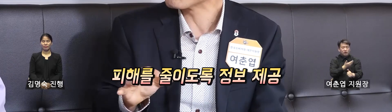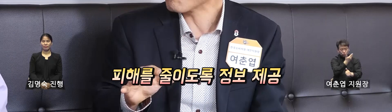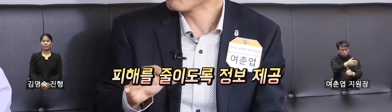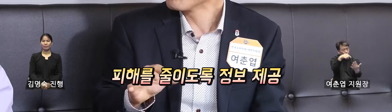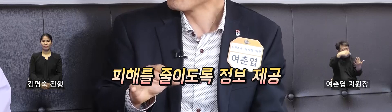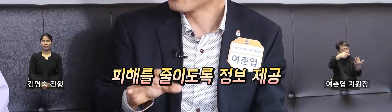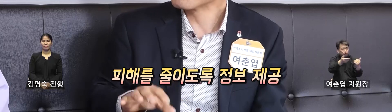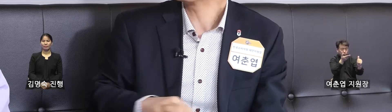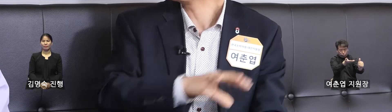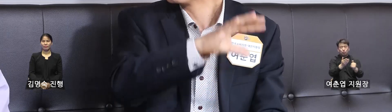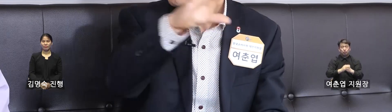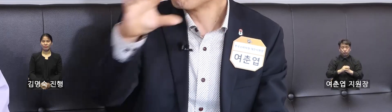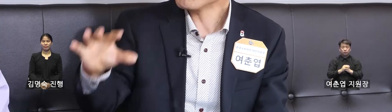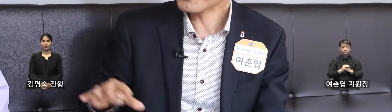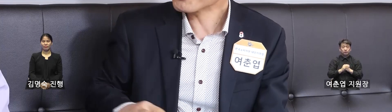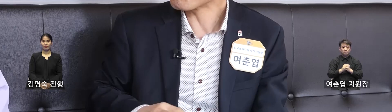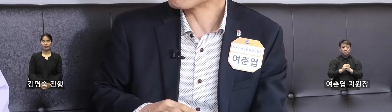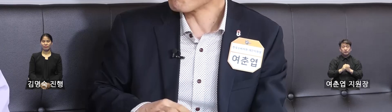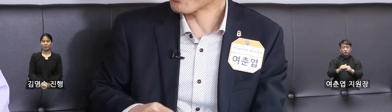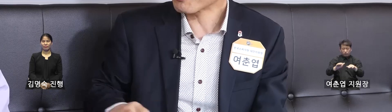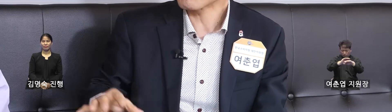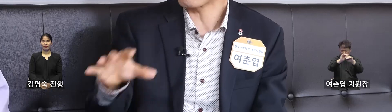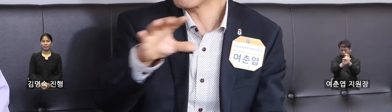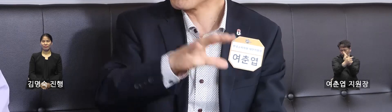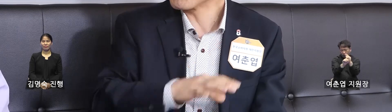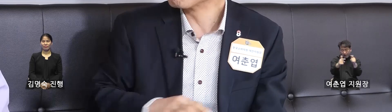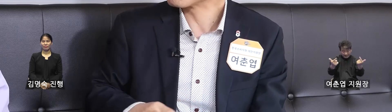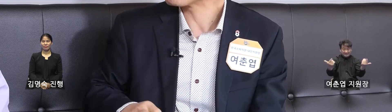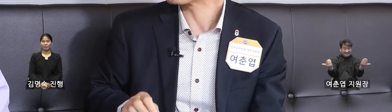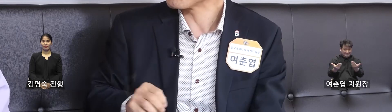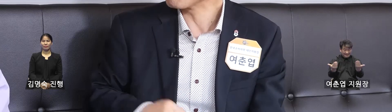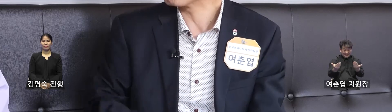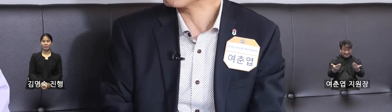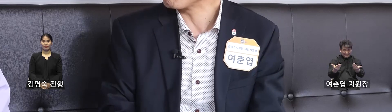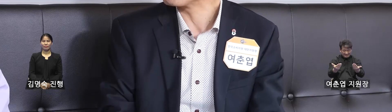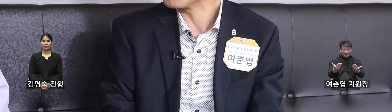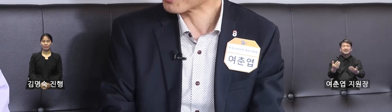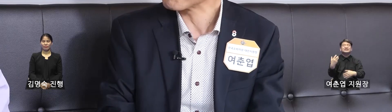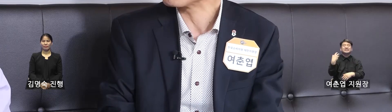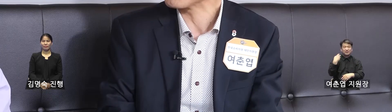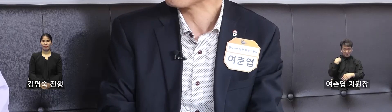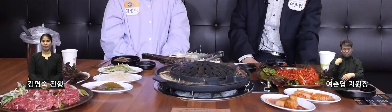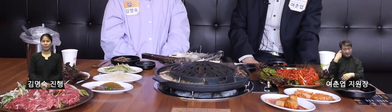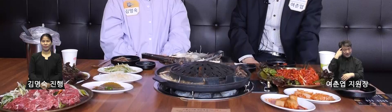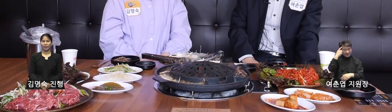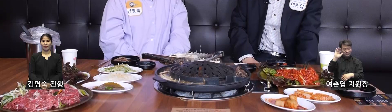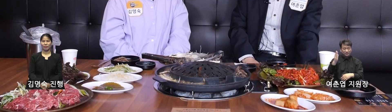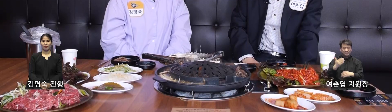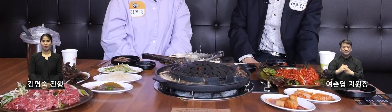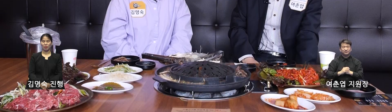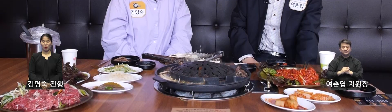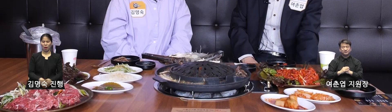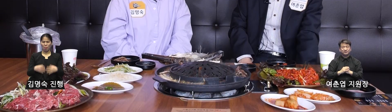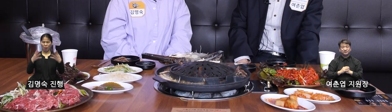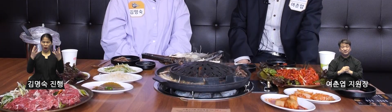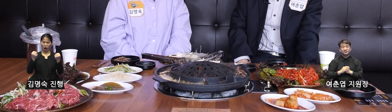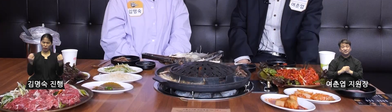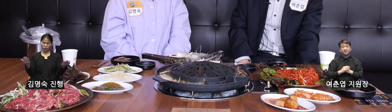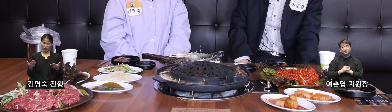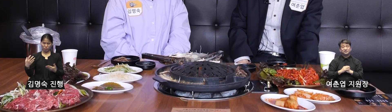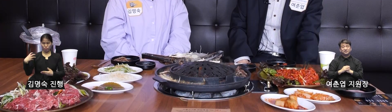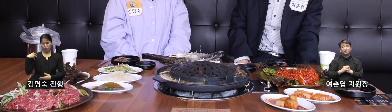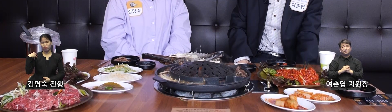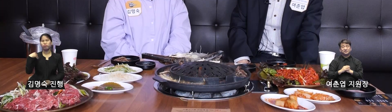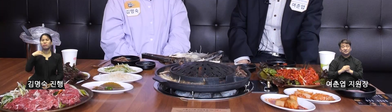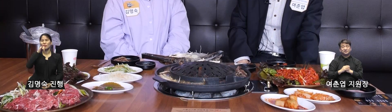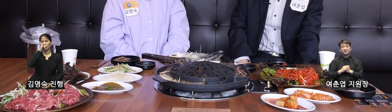교육을 시키고 이런 전반적인 소비자와 관련된 업무를 하신다고 보면 되겠습니다. 아유, 많은 일을 하고 계시네요. 네,